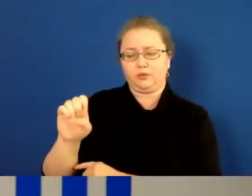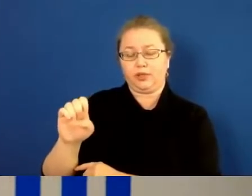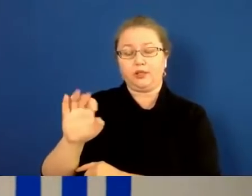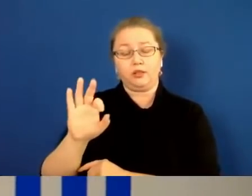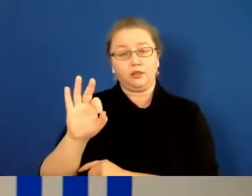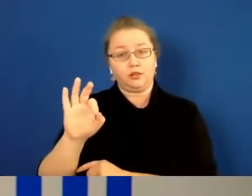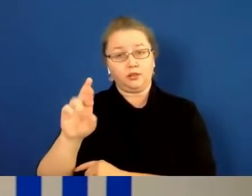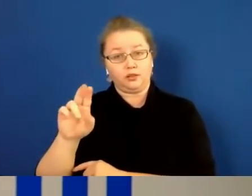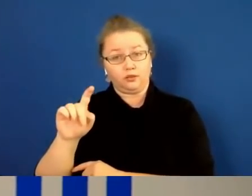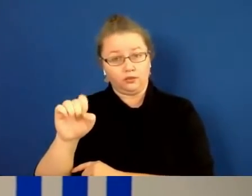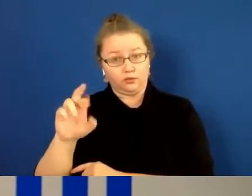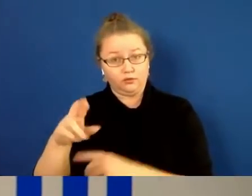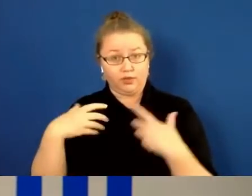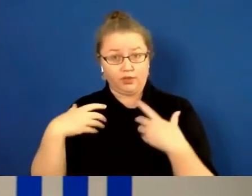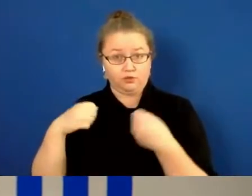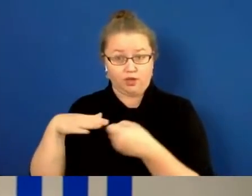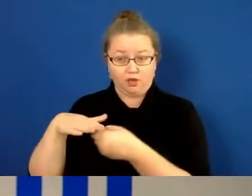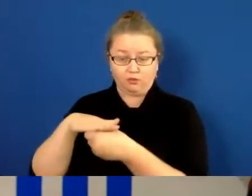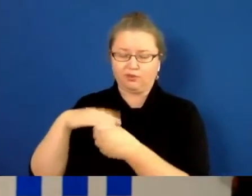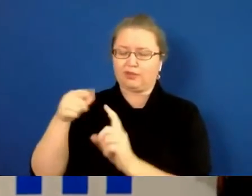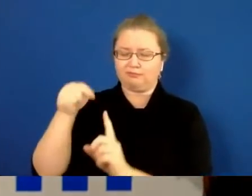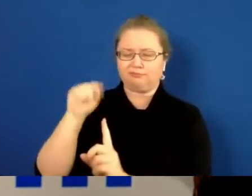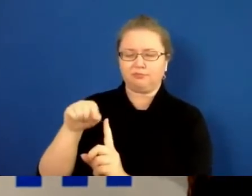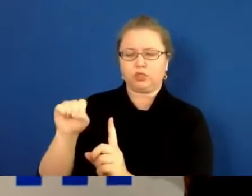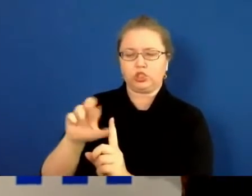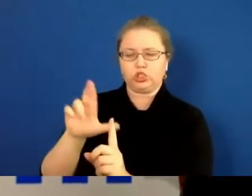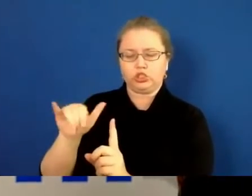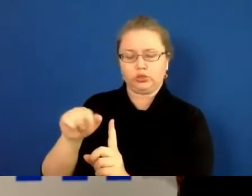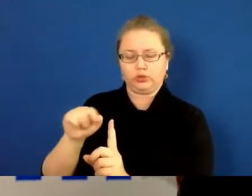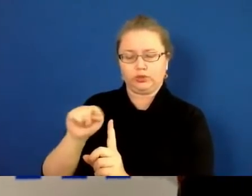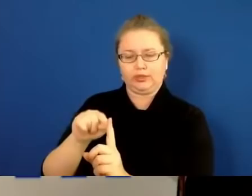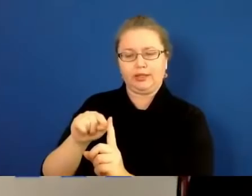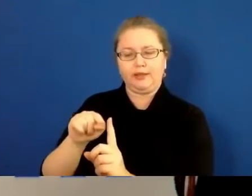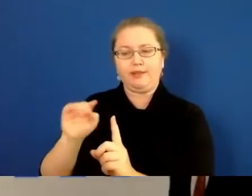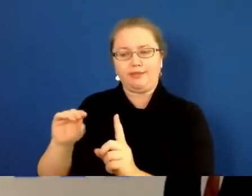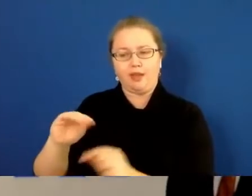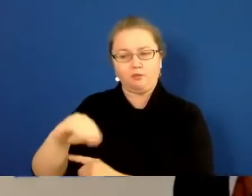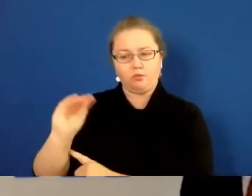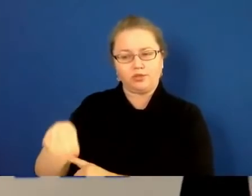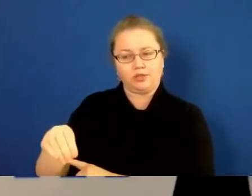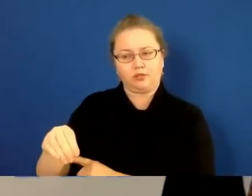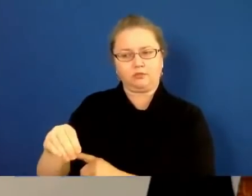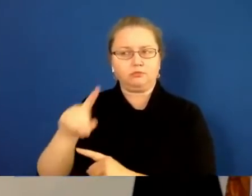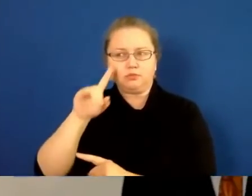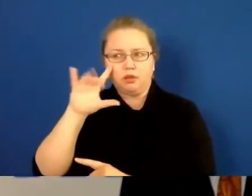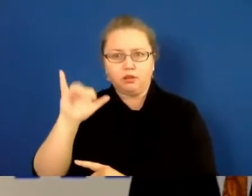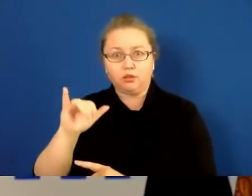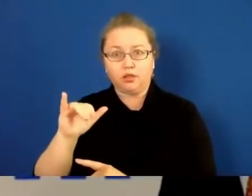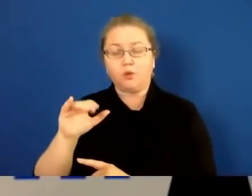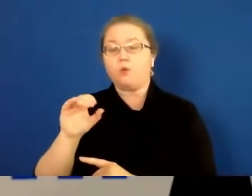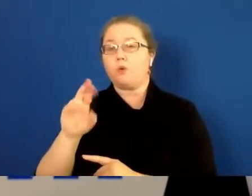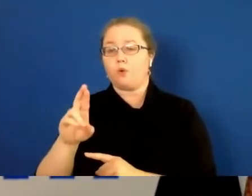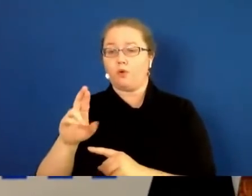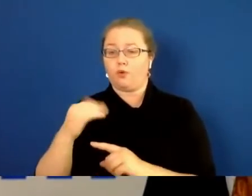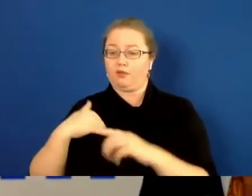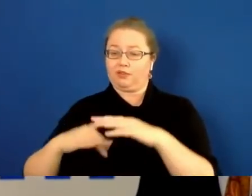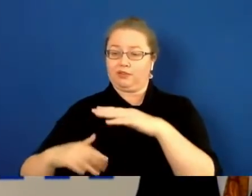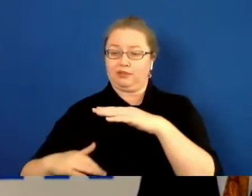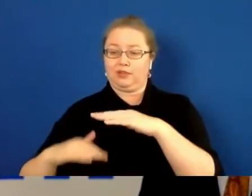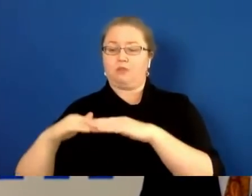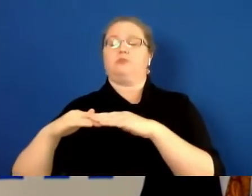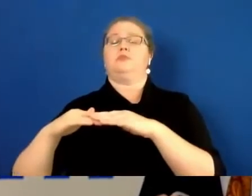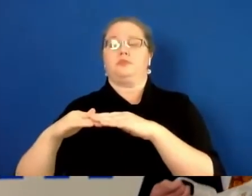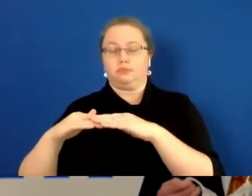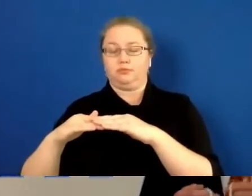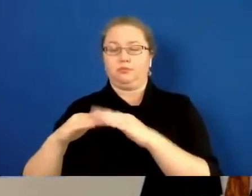Thank you, Minister Dix. As a reminder to everybody on the phone, please press star 1 to enter the queue. You are limited to one question and one follow-up only. Please also take your phones off mute. You will